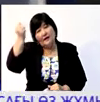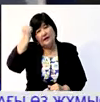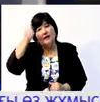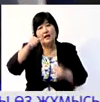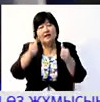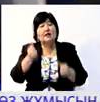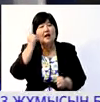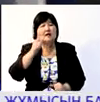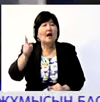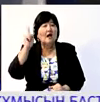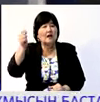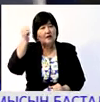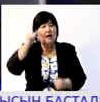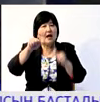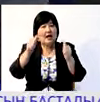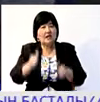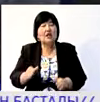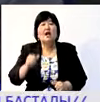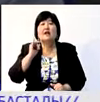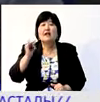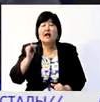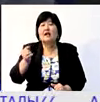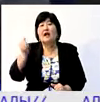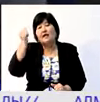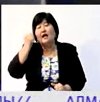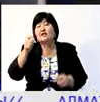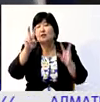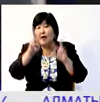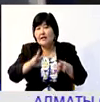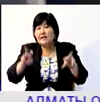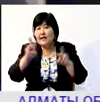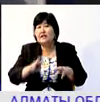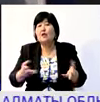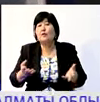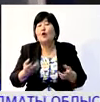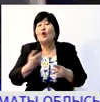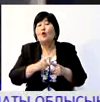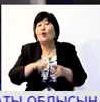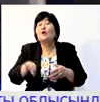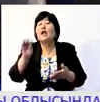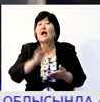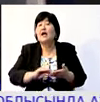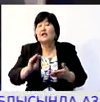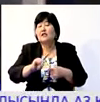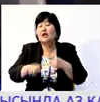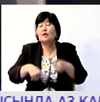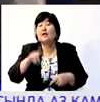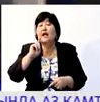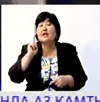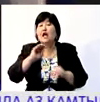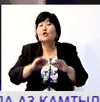ескерткіштердің, көне ескерткіштердің тарихымен танысып, соны зерттеп, оны жазып, кейінгі жас